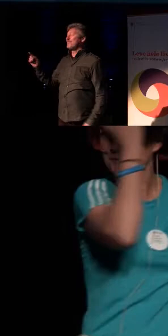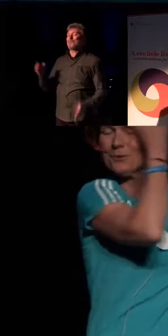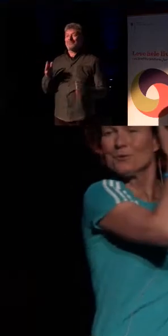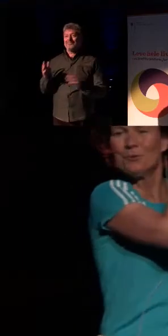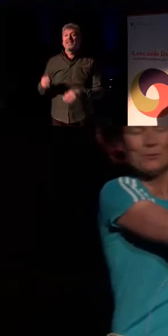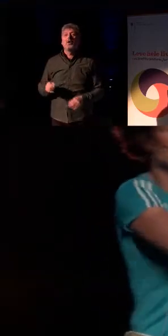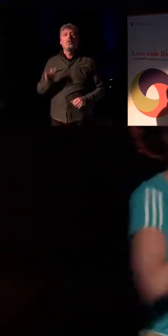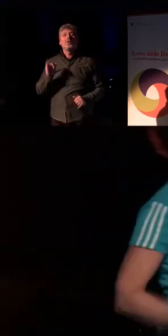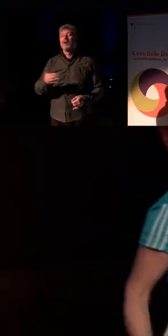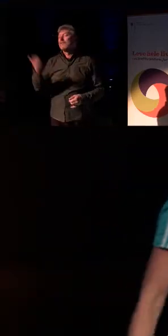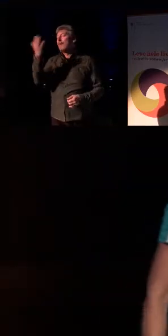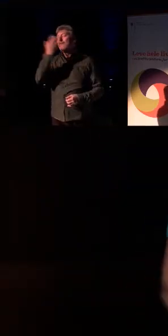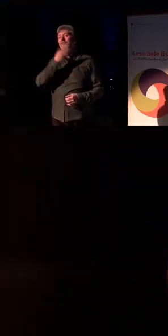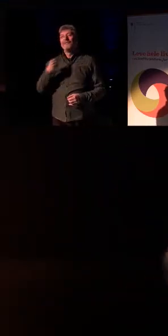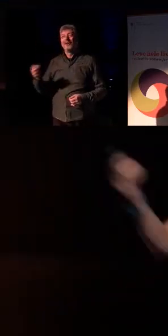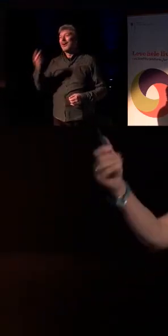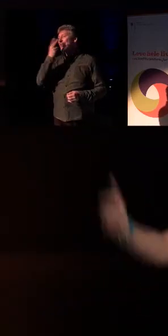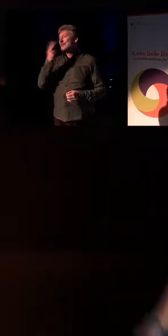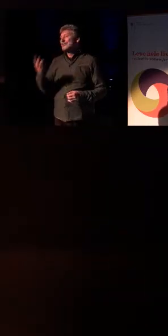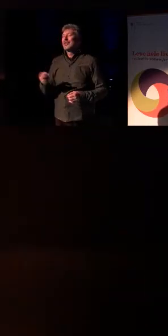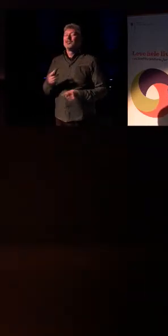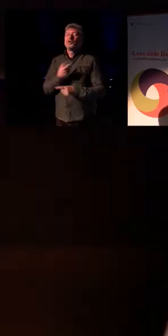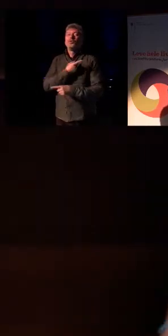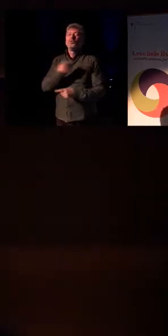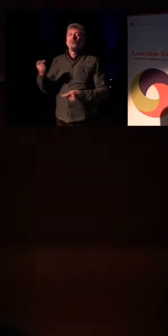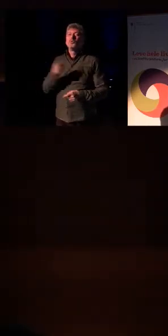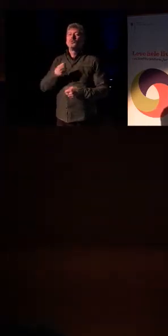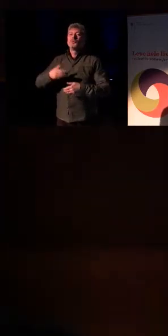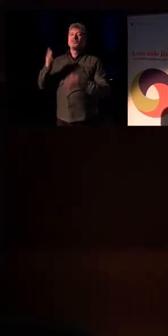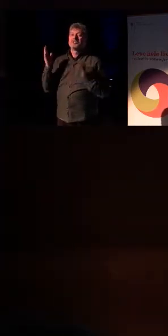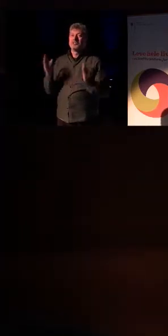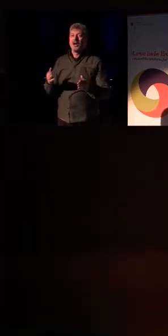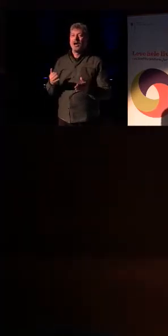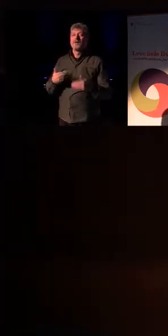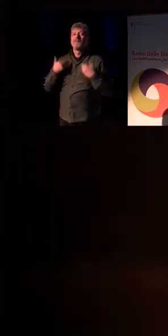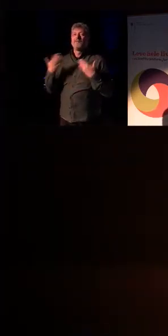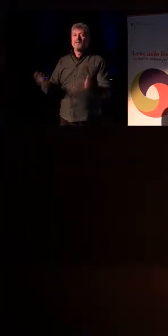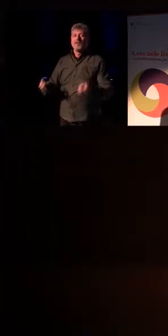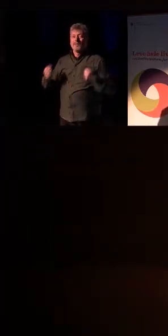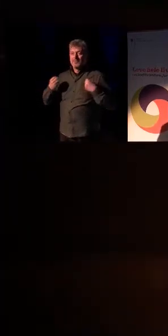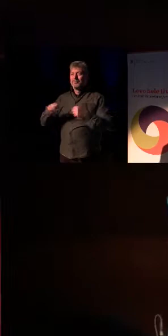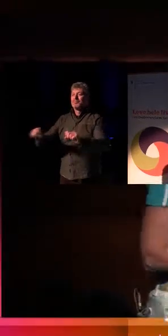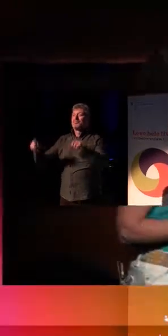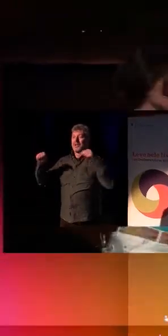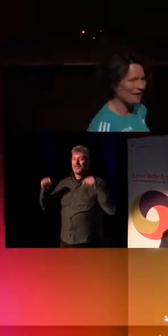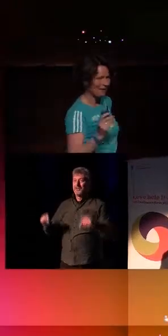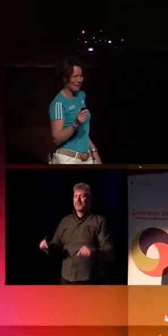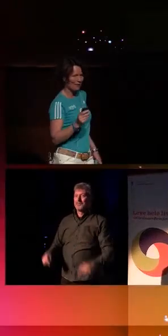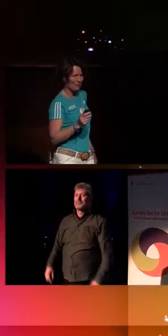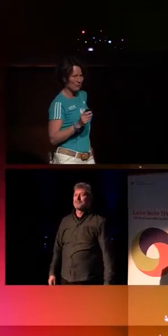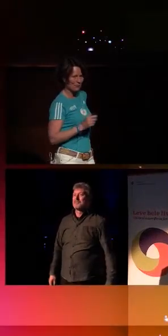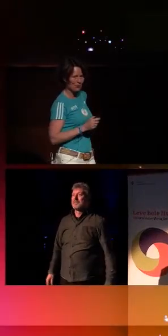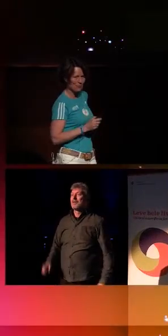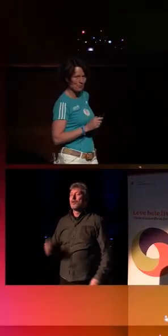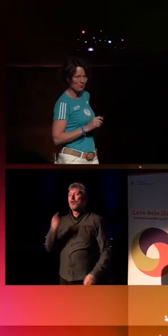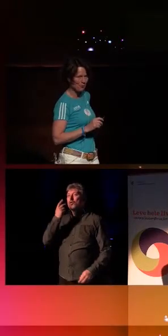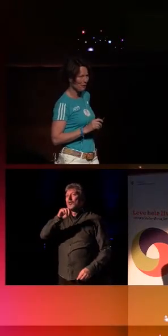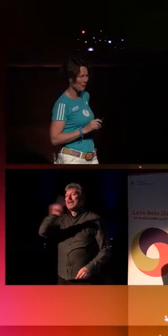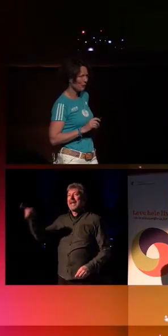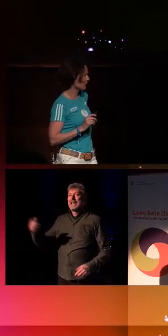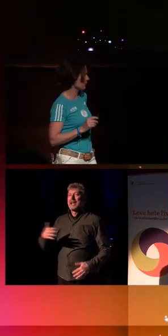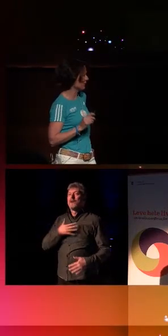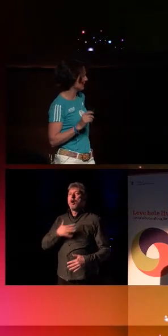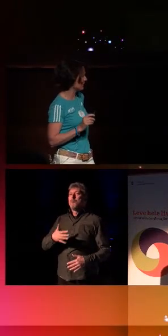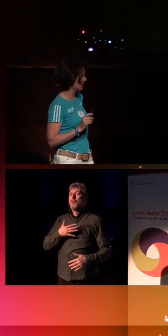syn, altså. Og tusen takk for at vi får lov til å starte dagen her på denne måten. Vi, mens dere får tilbake